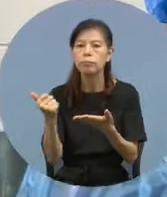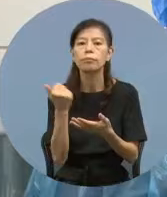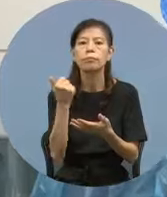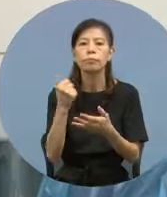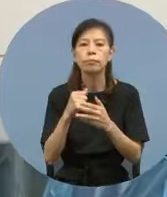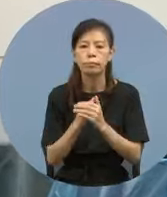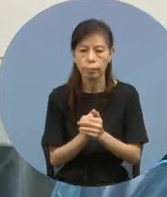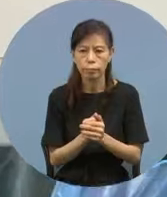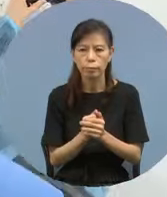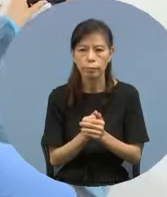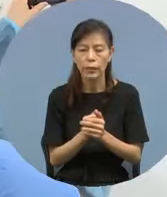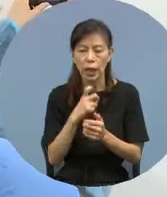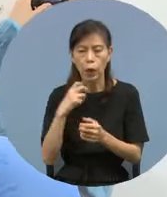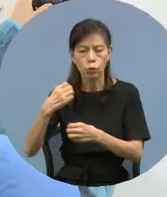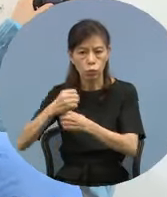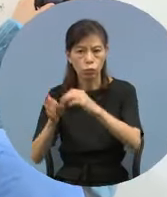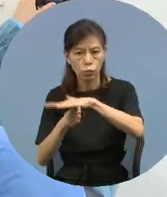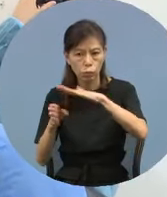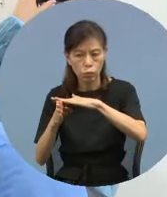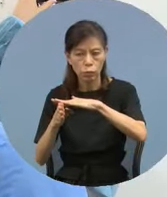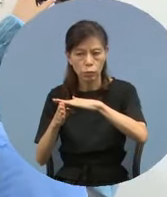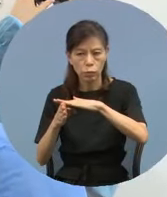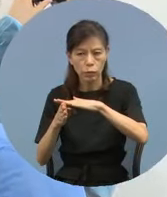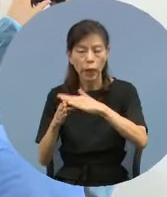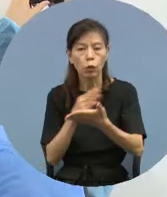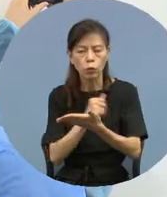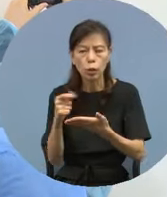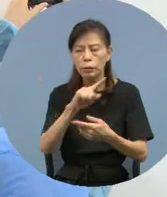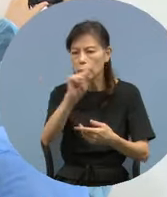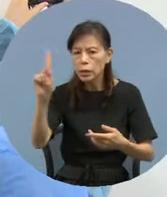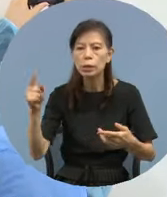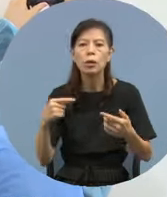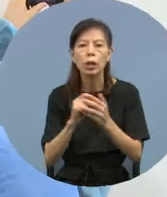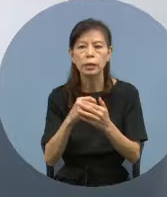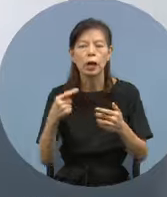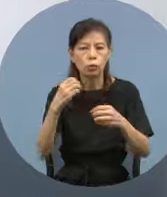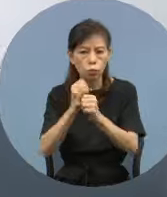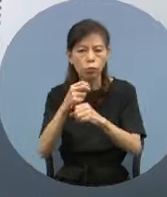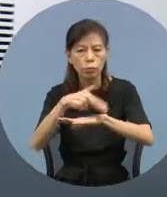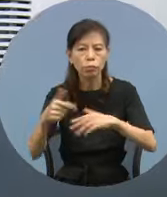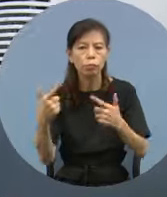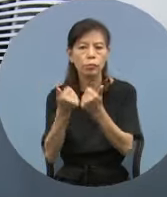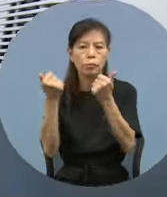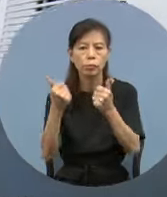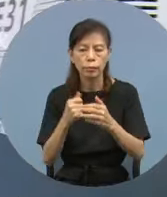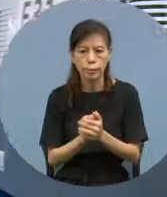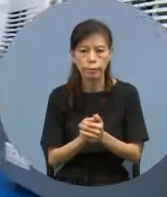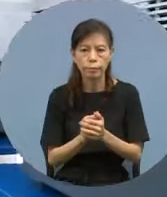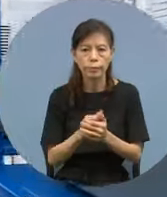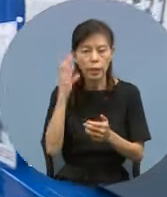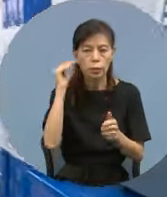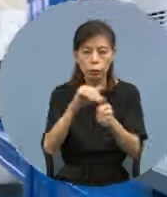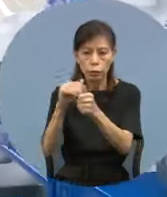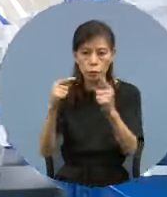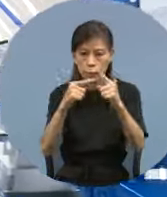良好，有信心實驗室運作可以順利配合普及社區檢測計劃落實。陳松青呼籲